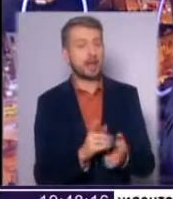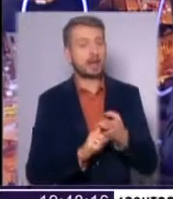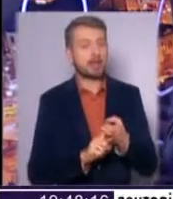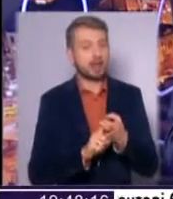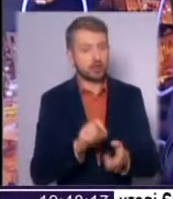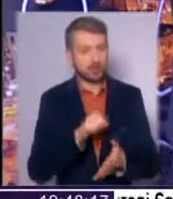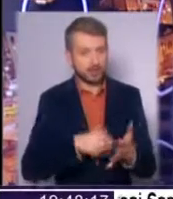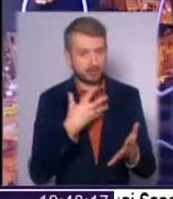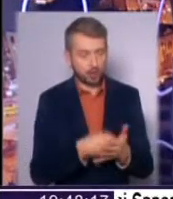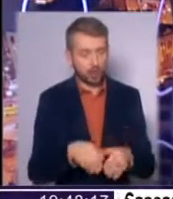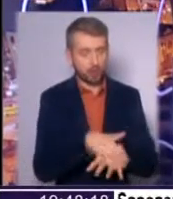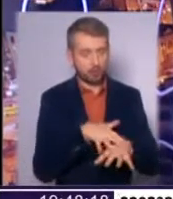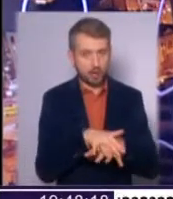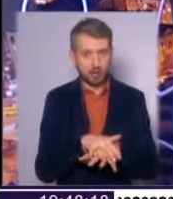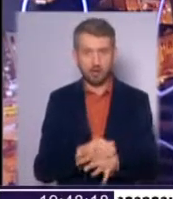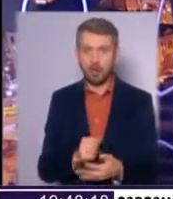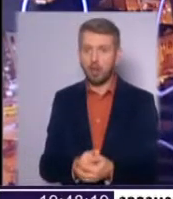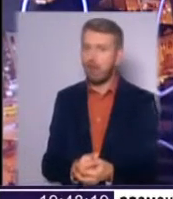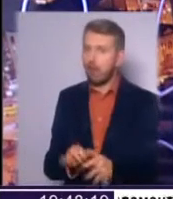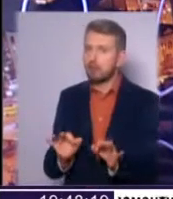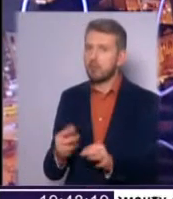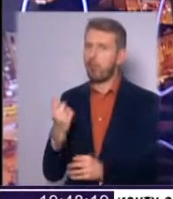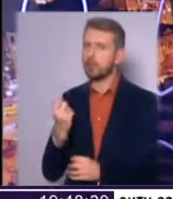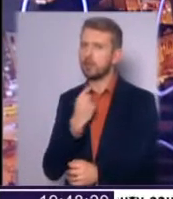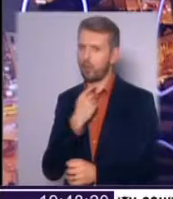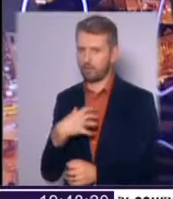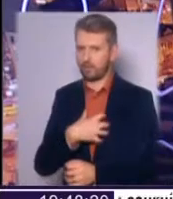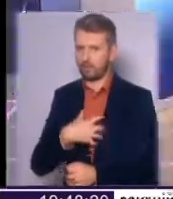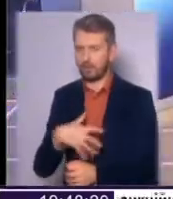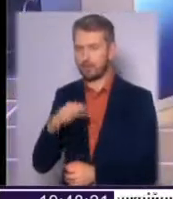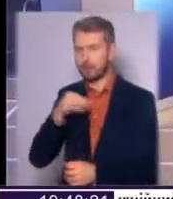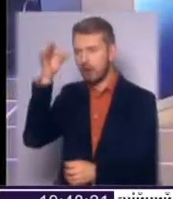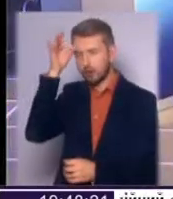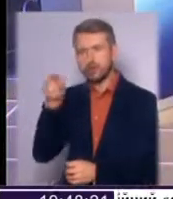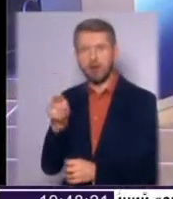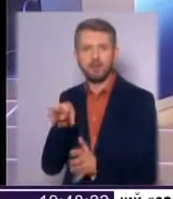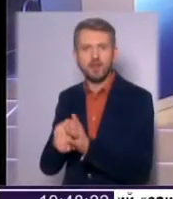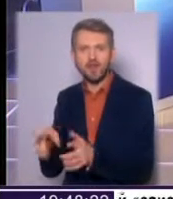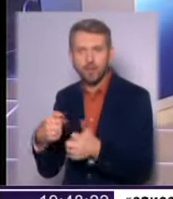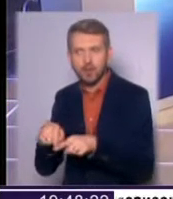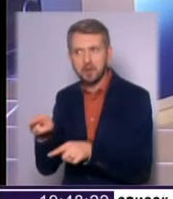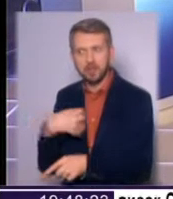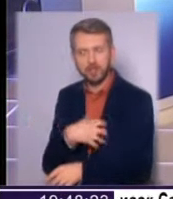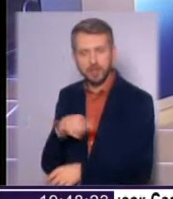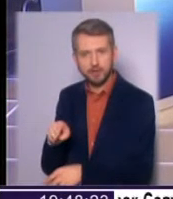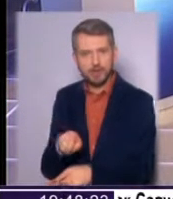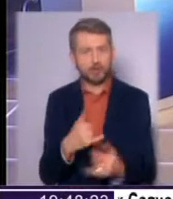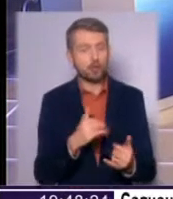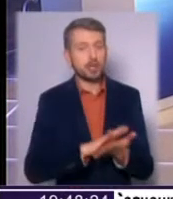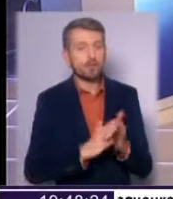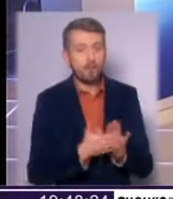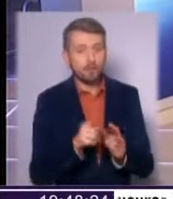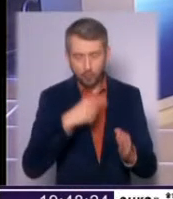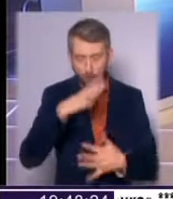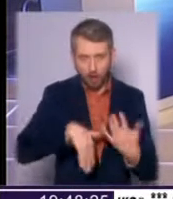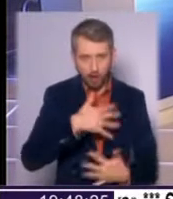своєї громади. Але коли потрібен хоча б один голос, наскільки важливо, і всі згадують про позафракційні. Звичайно. Всі одразу згадують. І на сьогодні, в умовах оцього хаосу,